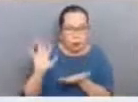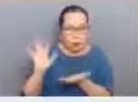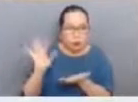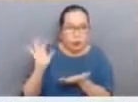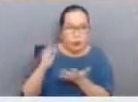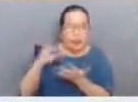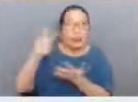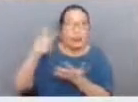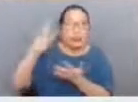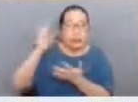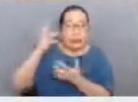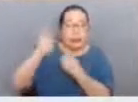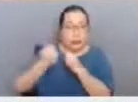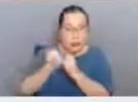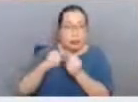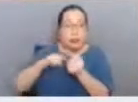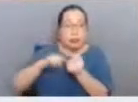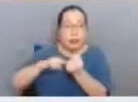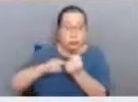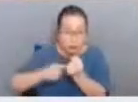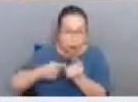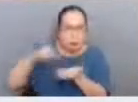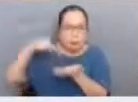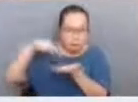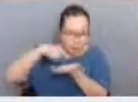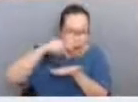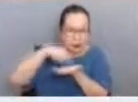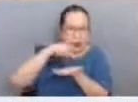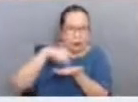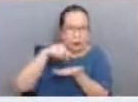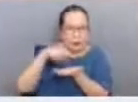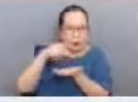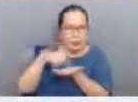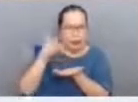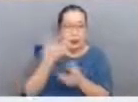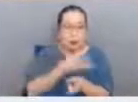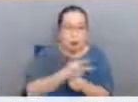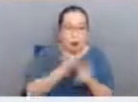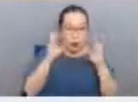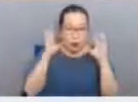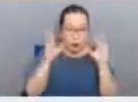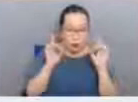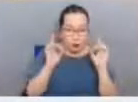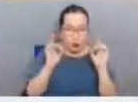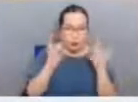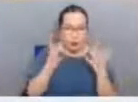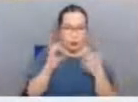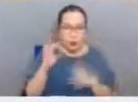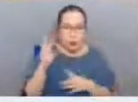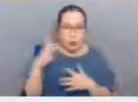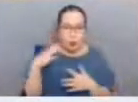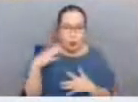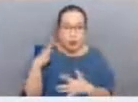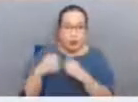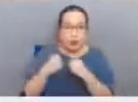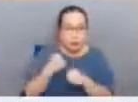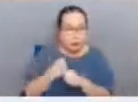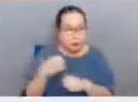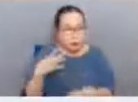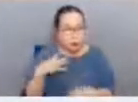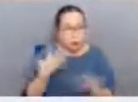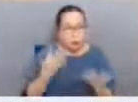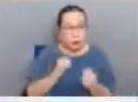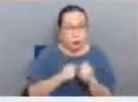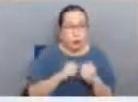yung may 2 months na moratorium ngayon pong November. Lahat ng loan, Yusek Rocky,